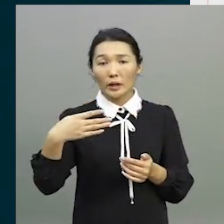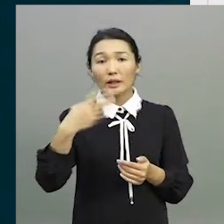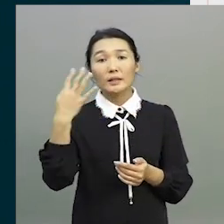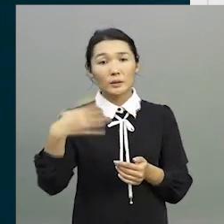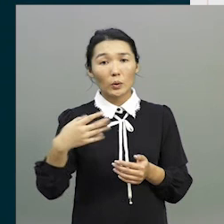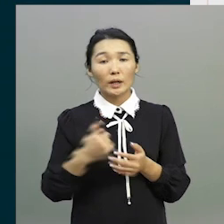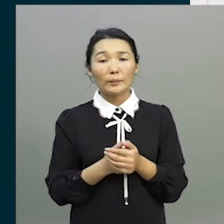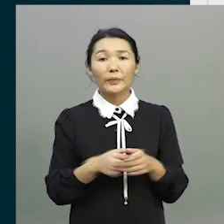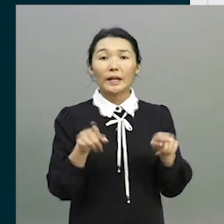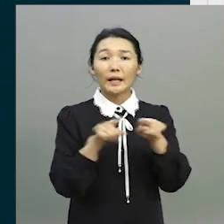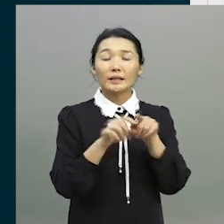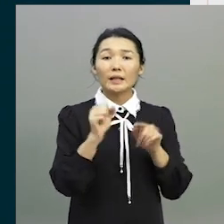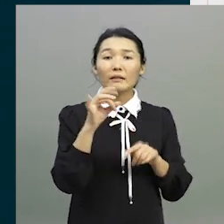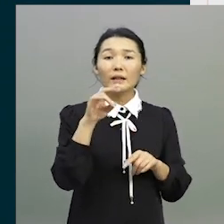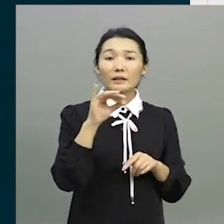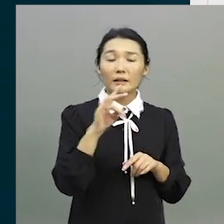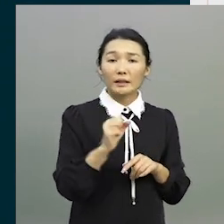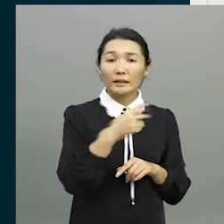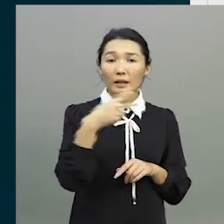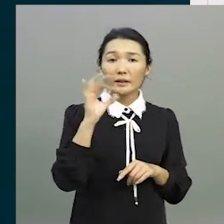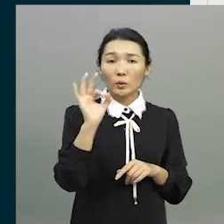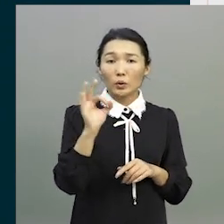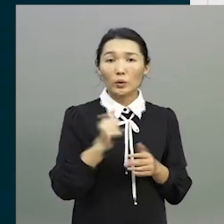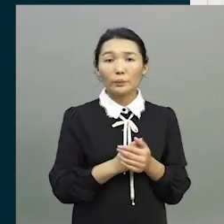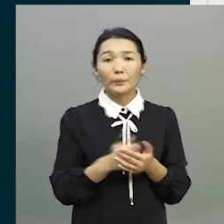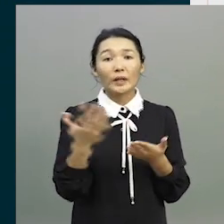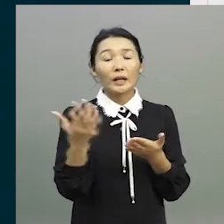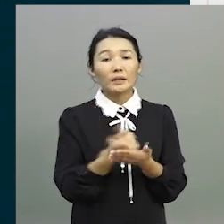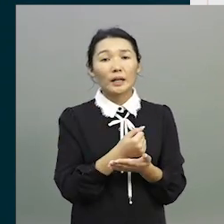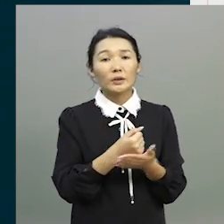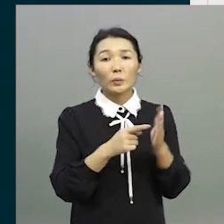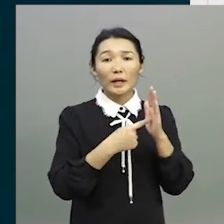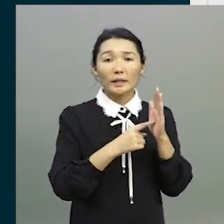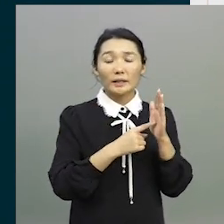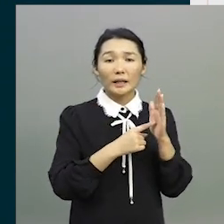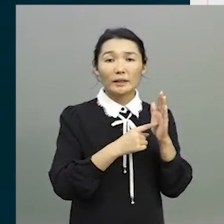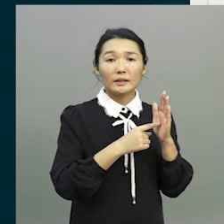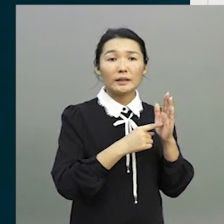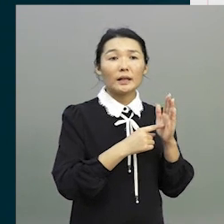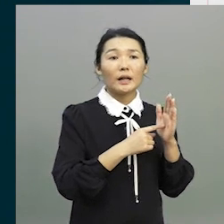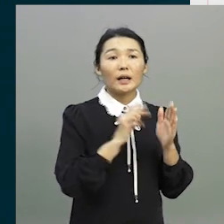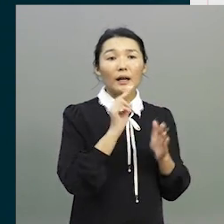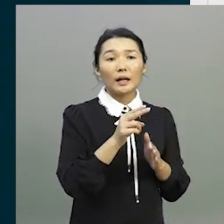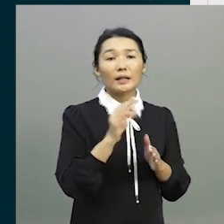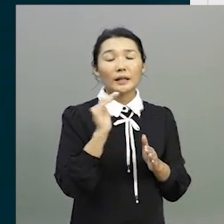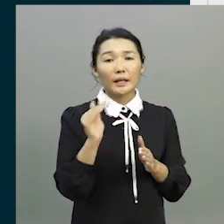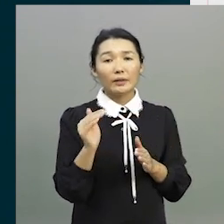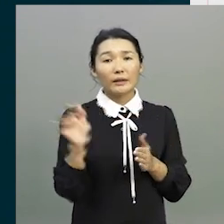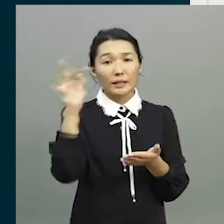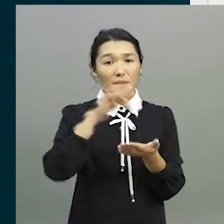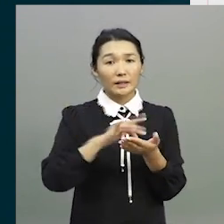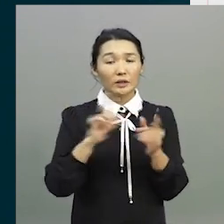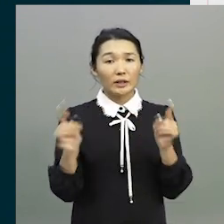одинаковые ординаты равные нулю найдем координаты точек k & f как середин отрезков а